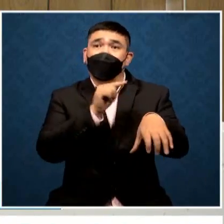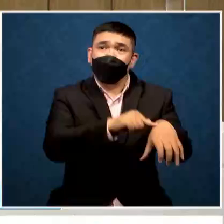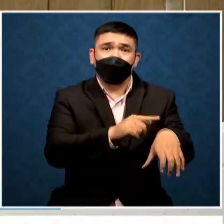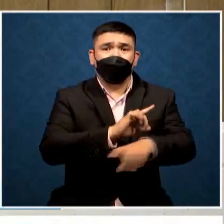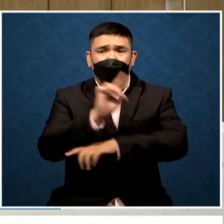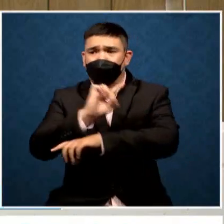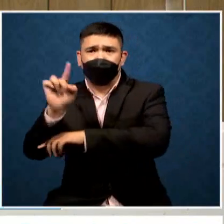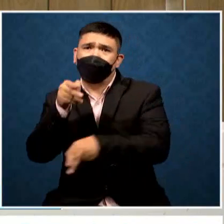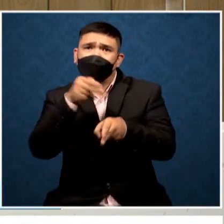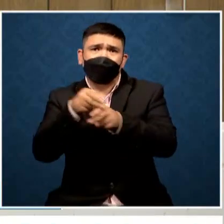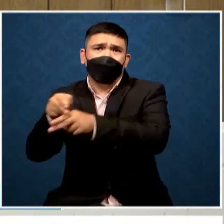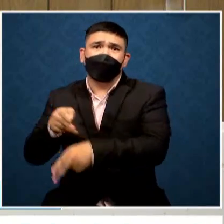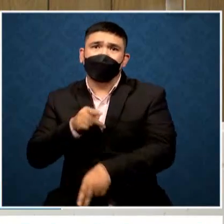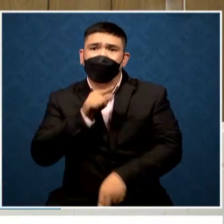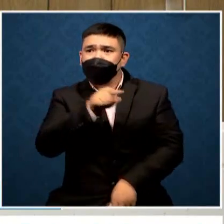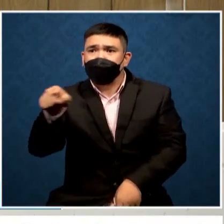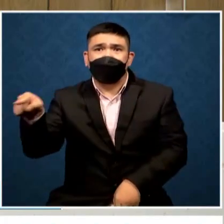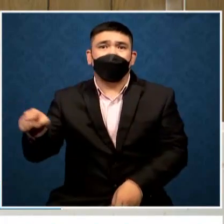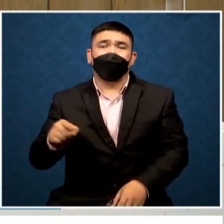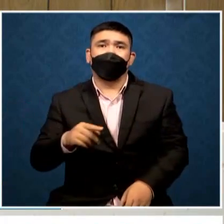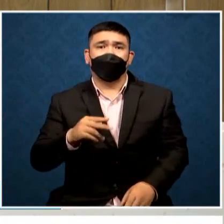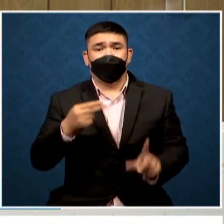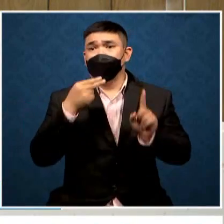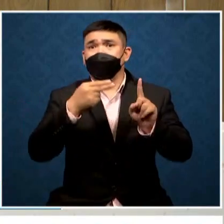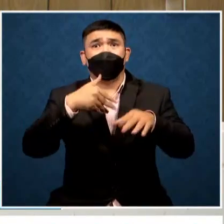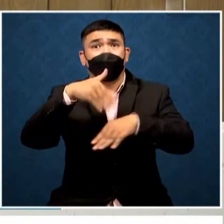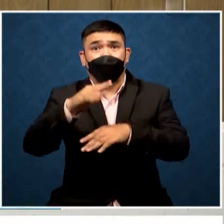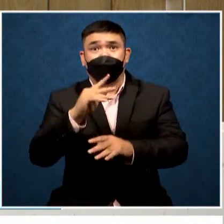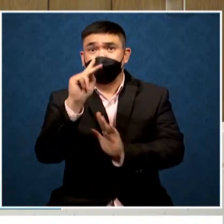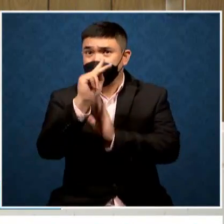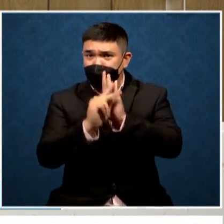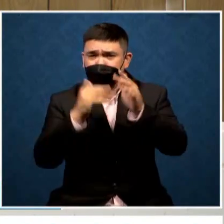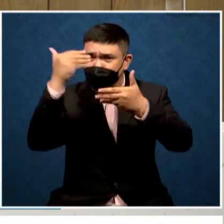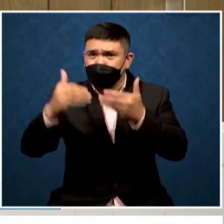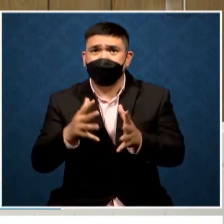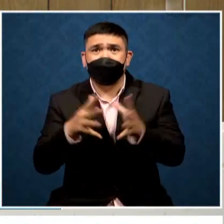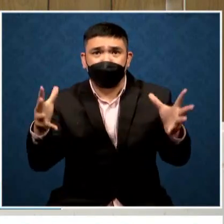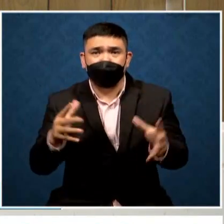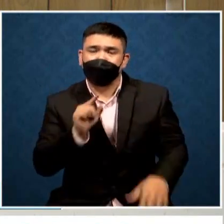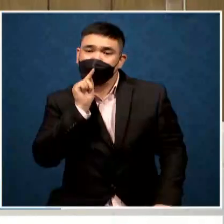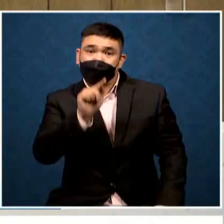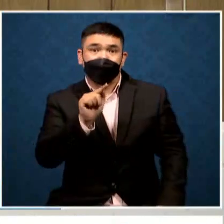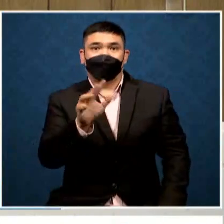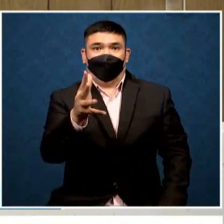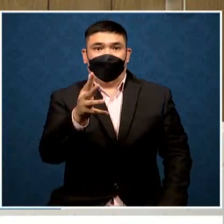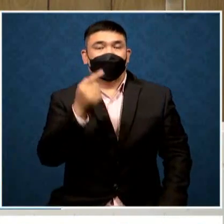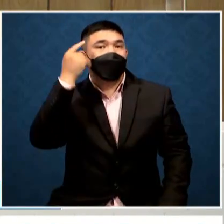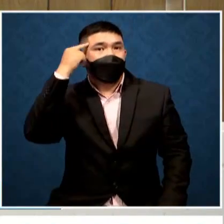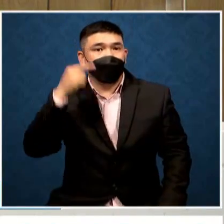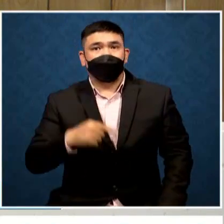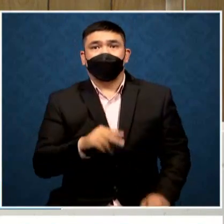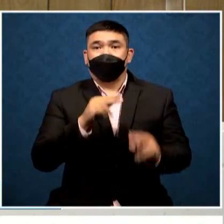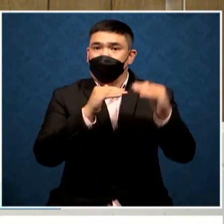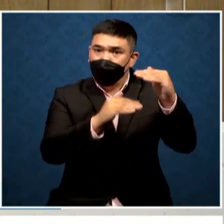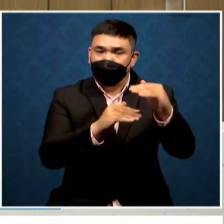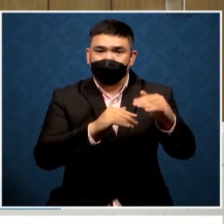ม่ใช่เช่นนั้นมันสั่งเท่าไหร่ก็ไม่ท้วนเป็นหลายๆหมื่นกิจกรรมแล้วมันสั่งไม่ท้วนก็ผมไม่ได้สั่งอย่างเช่นนั้นผมสั่งรวดไปเลยว่า